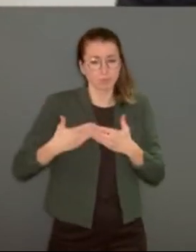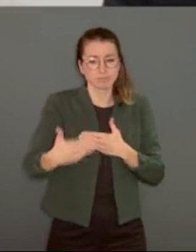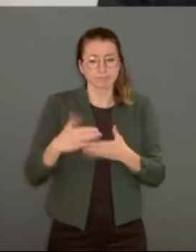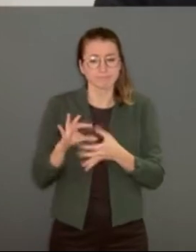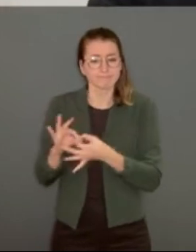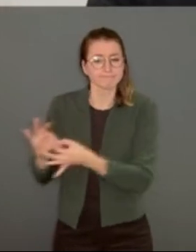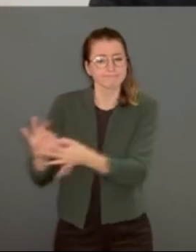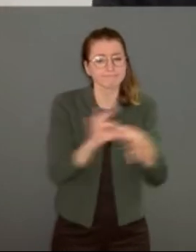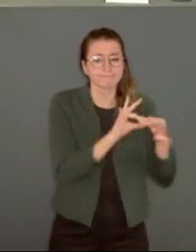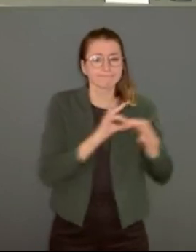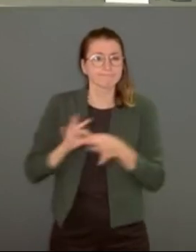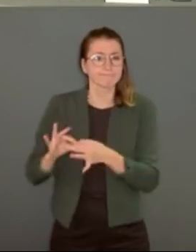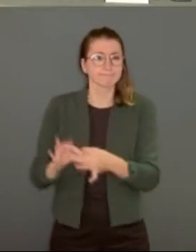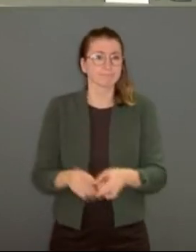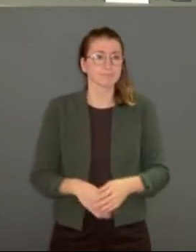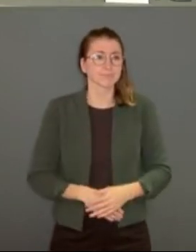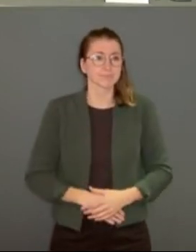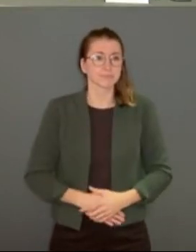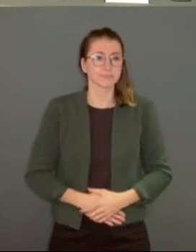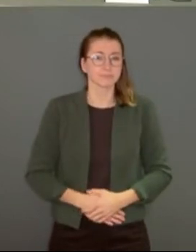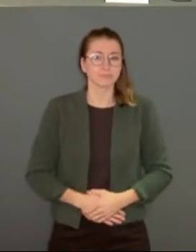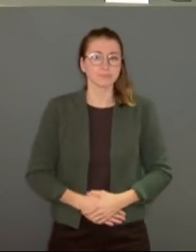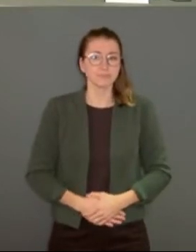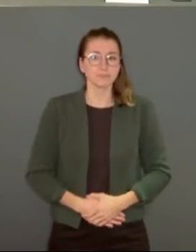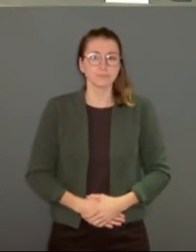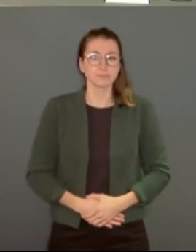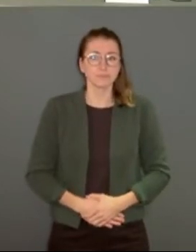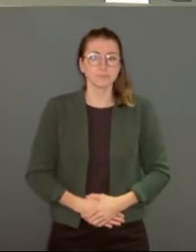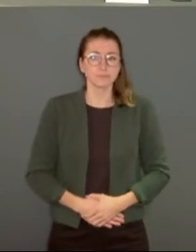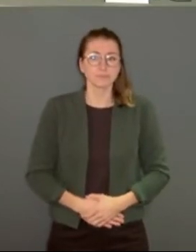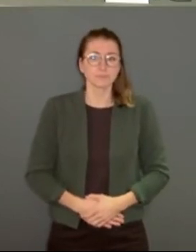Merci, Léo. Pierre-Yves.